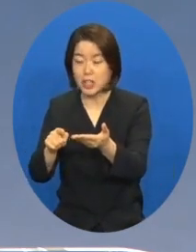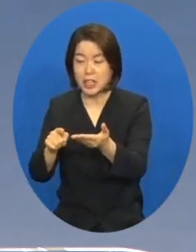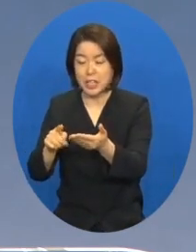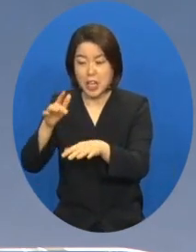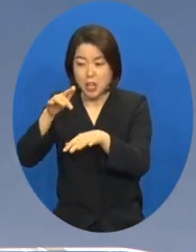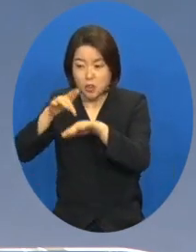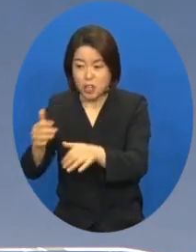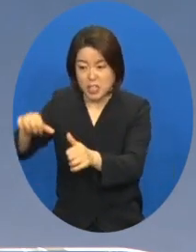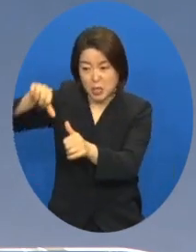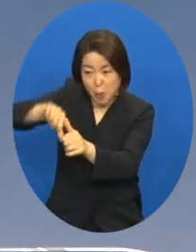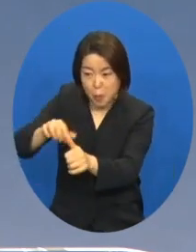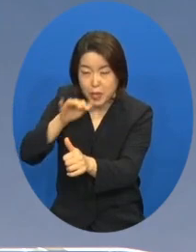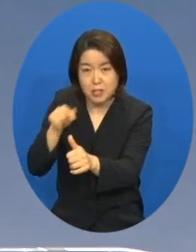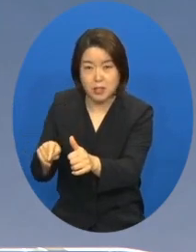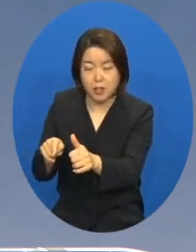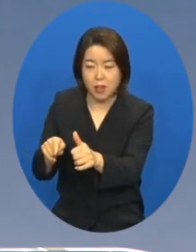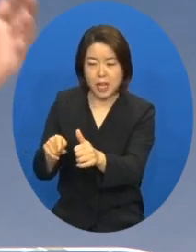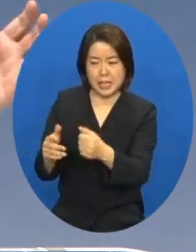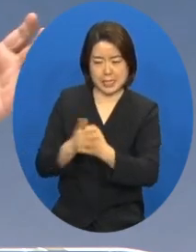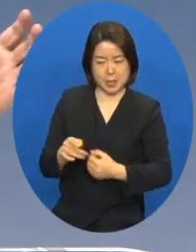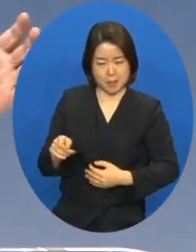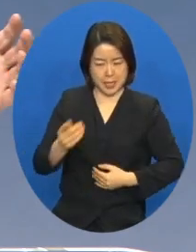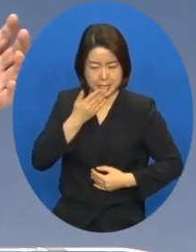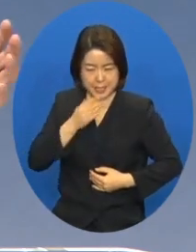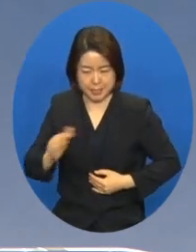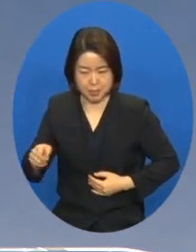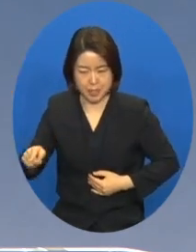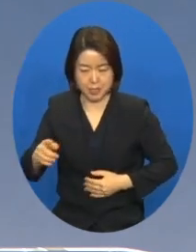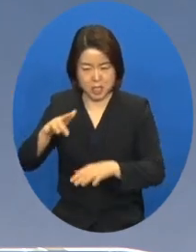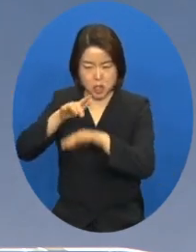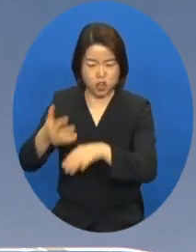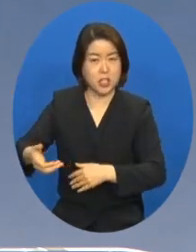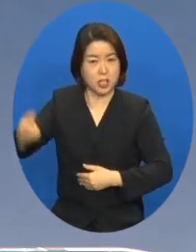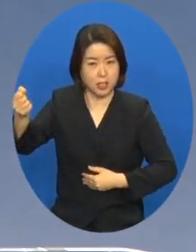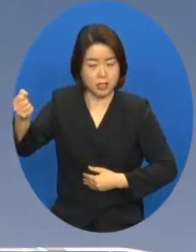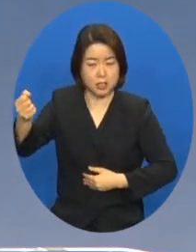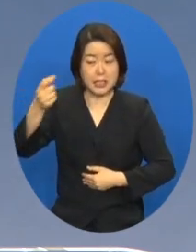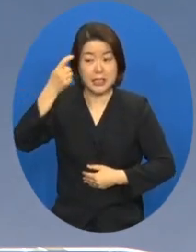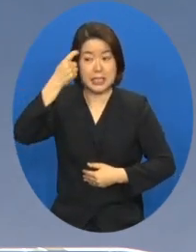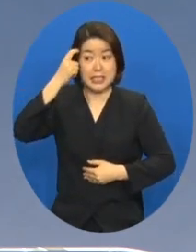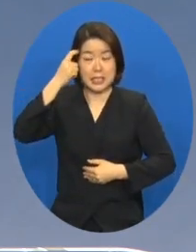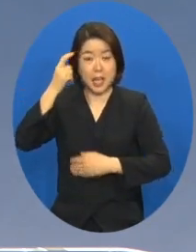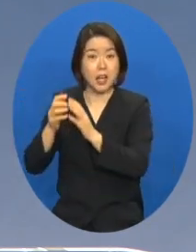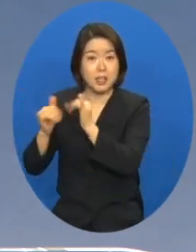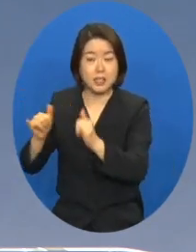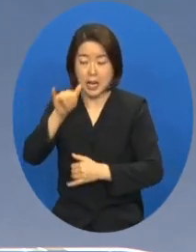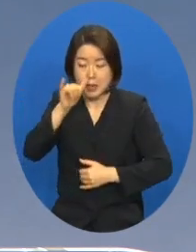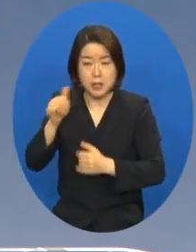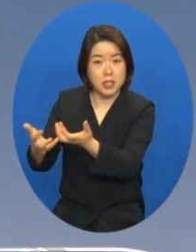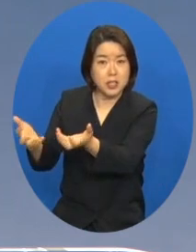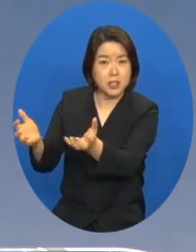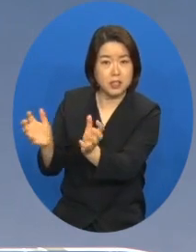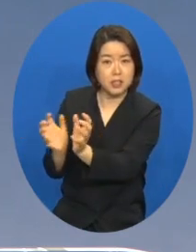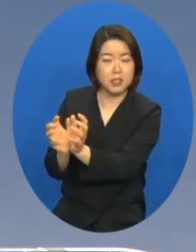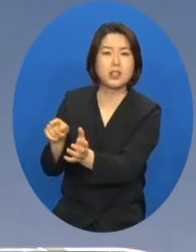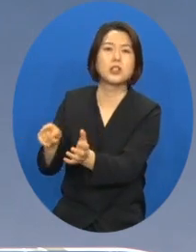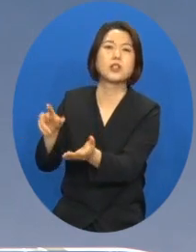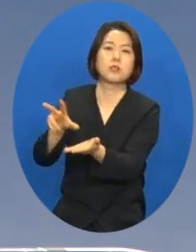거야. 이 음식은 귀신의 것이야. 이렇게 생각하는 사람이 있는 경우가 문제가